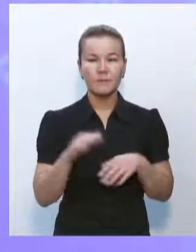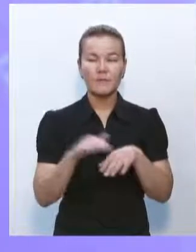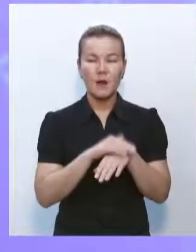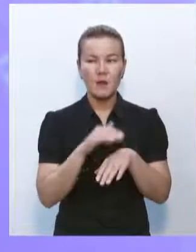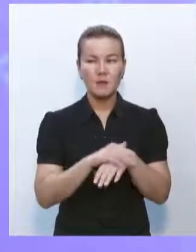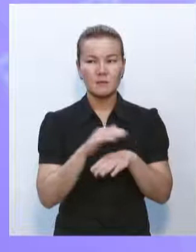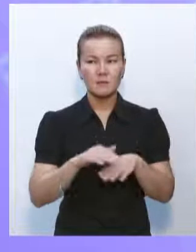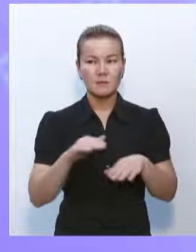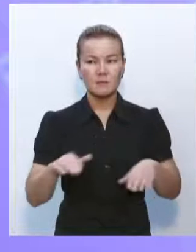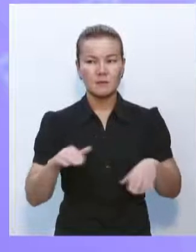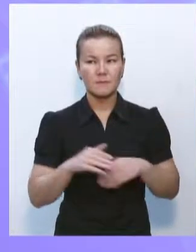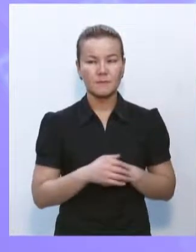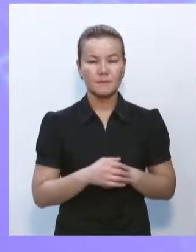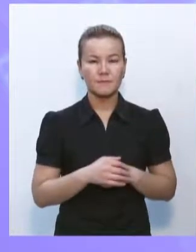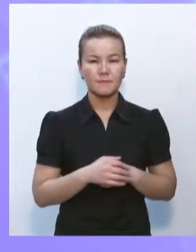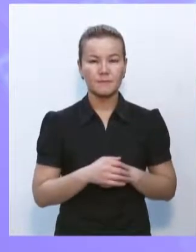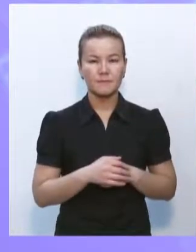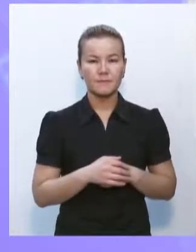Молодцы, ребята!